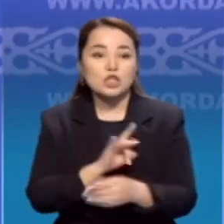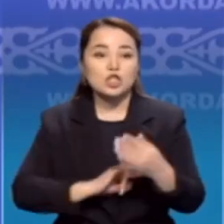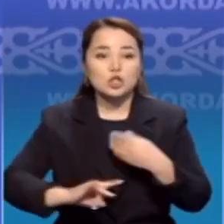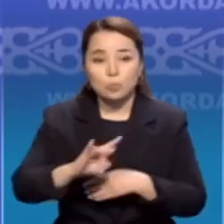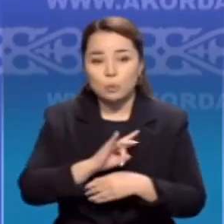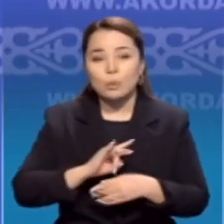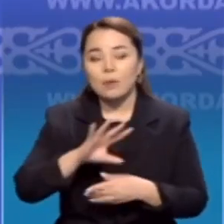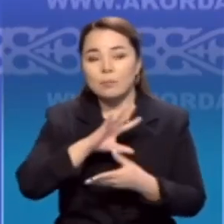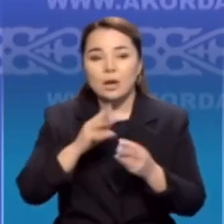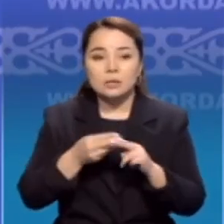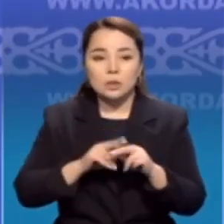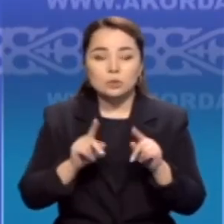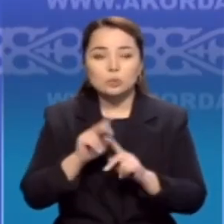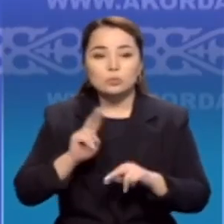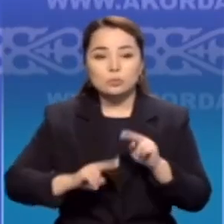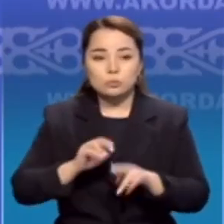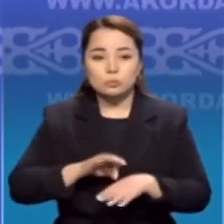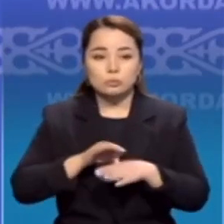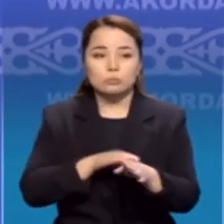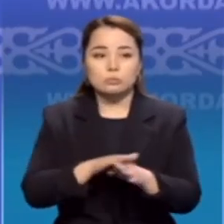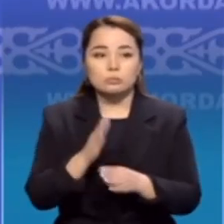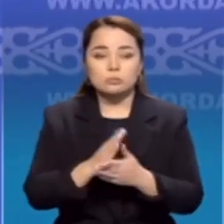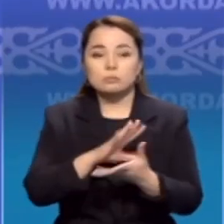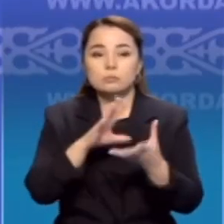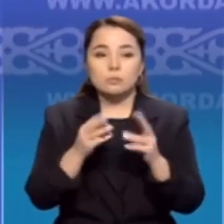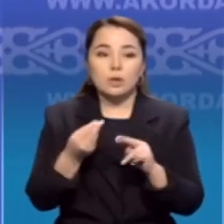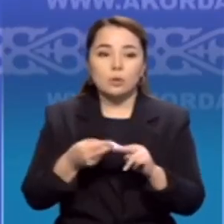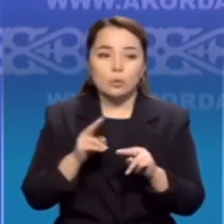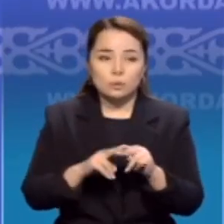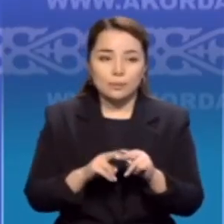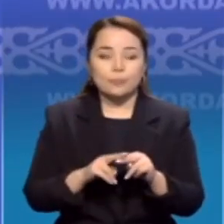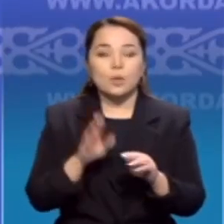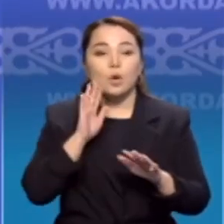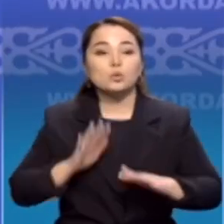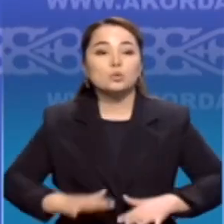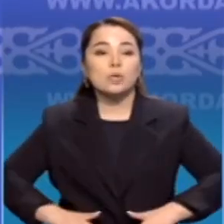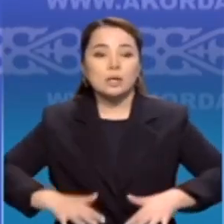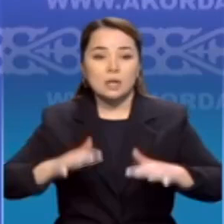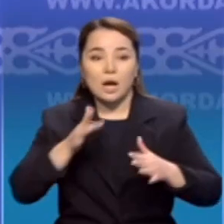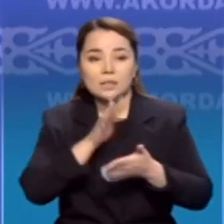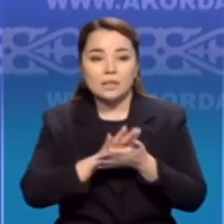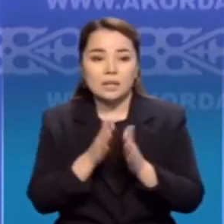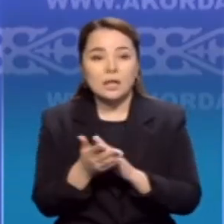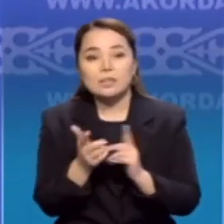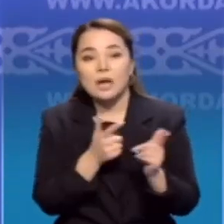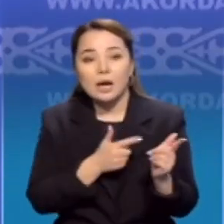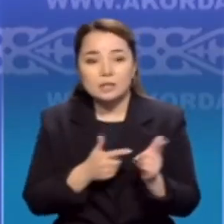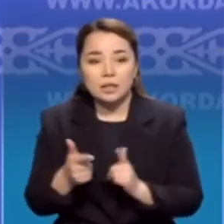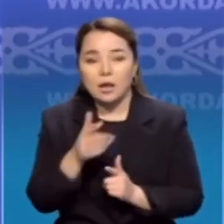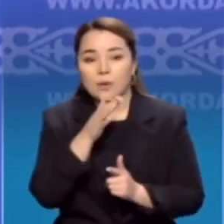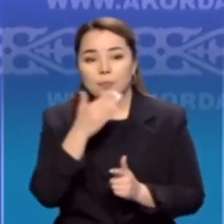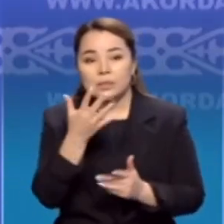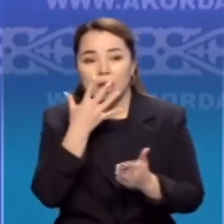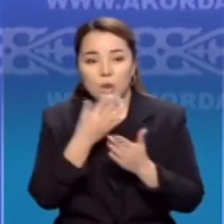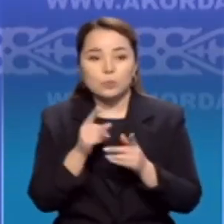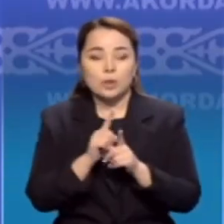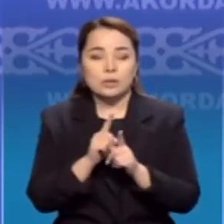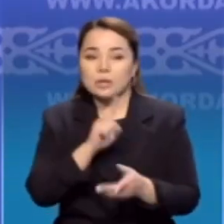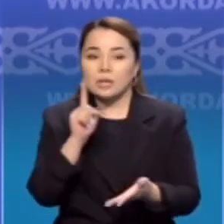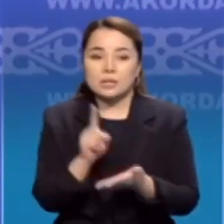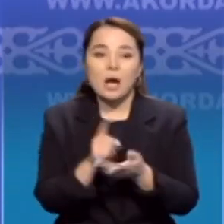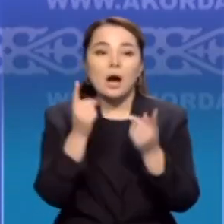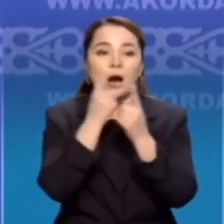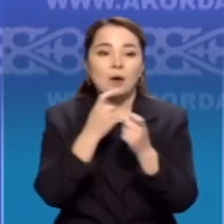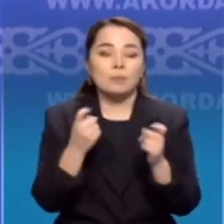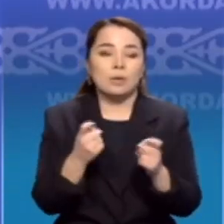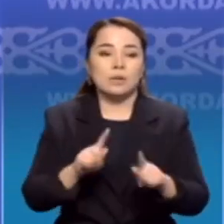меншіктегі гидротехникалық құрылыстардың осы су тасқыны кезеңіне дайындығы туралы тиісті ақпарат бердім.